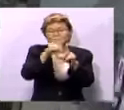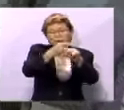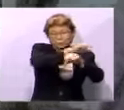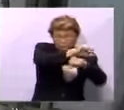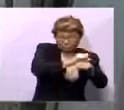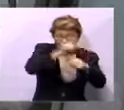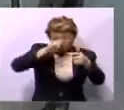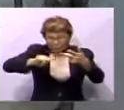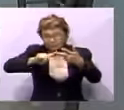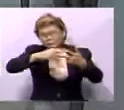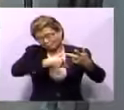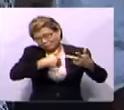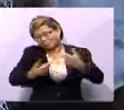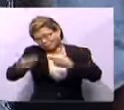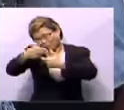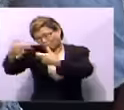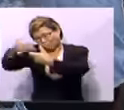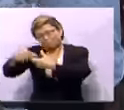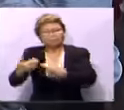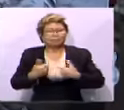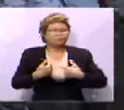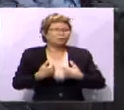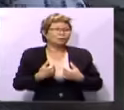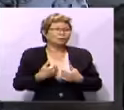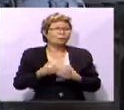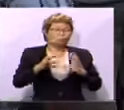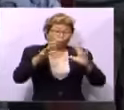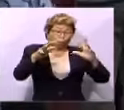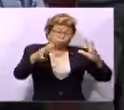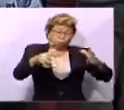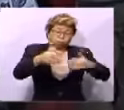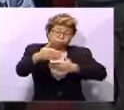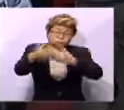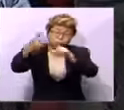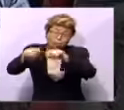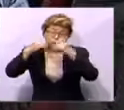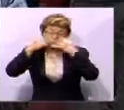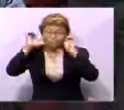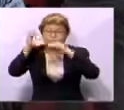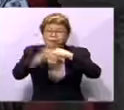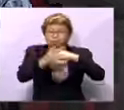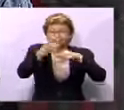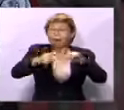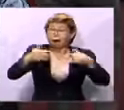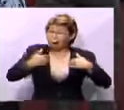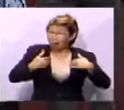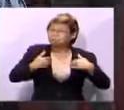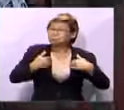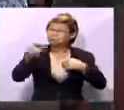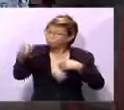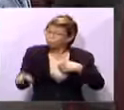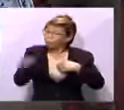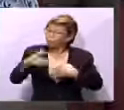Singapura, Thailand dan Indonesia. Walaupun dunia semakin maju dengan pelbagai kemudahan teknologi, tapi masih lagi ada insan